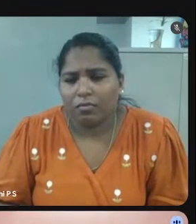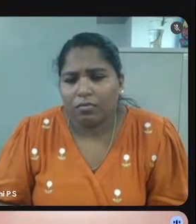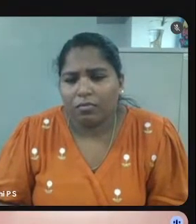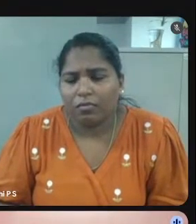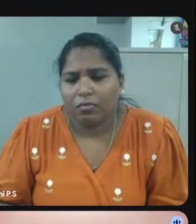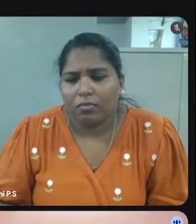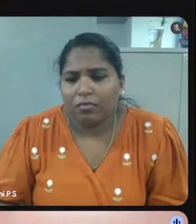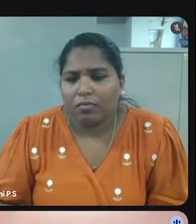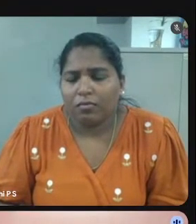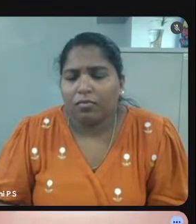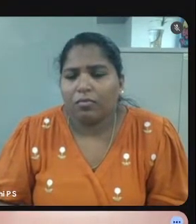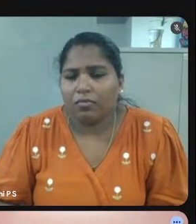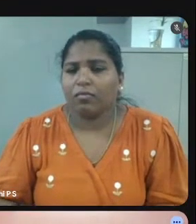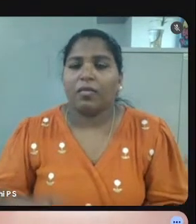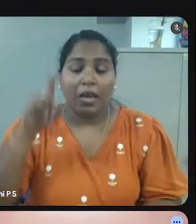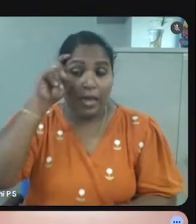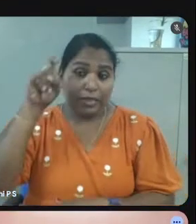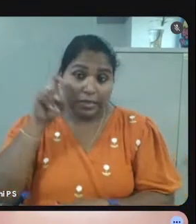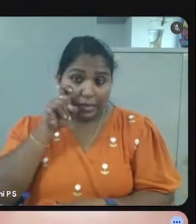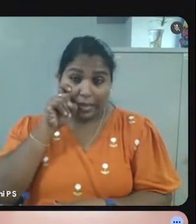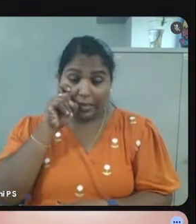എന്താണ് ക്വസ്റ്റ്യൻ? മനസ്സിലായില്ലല്ലോ.